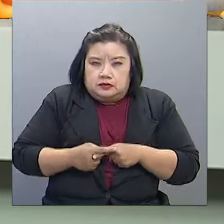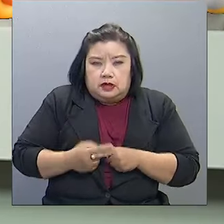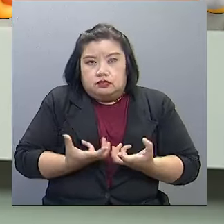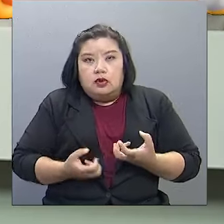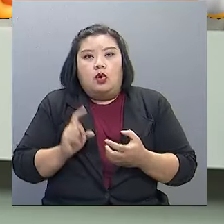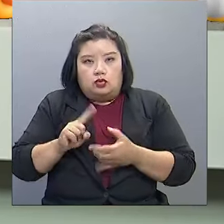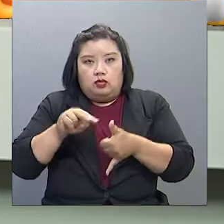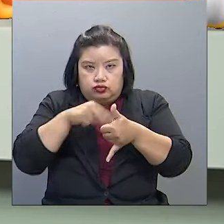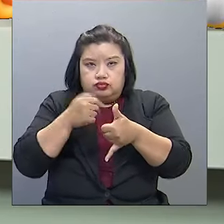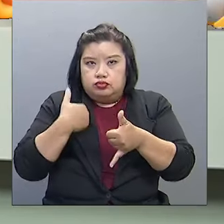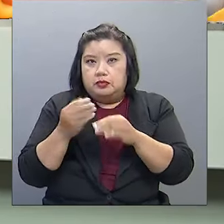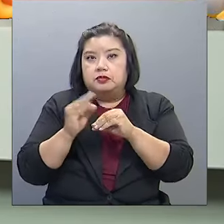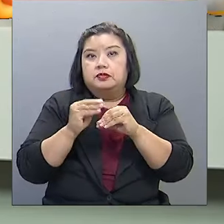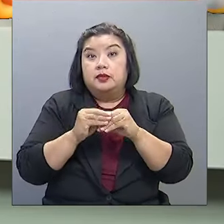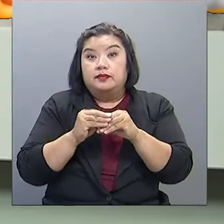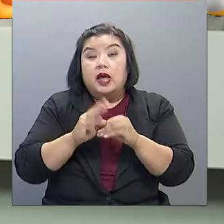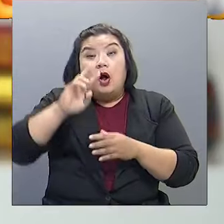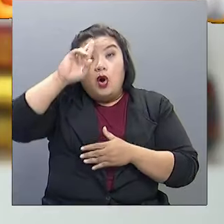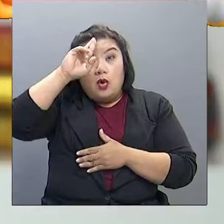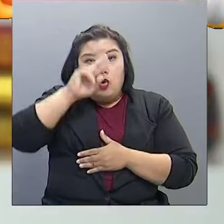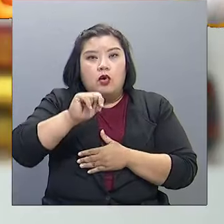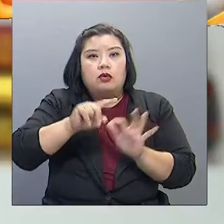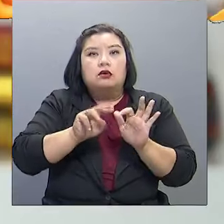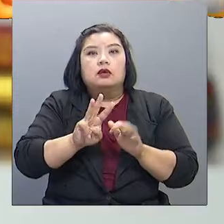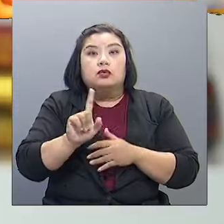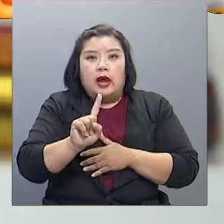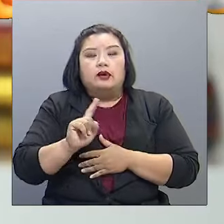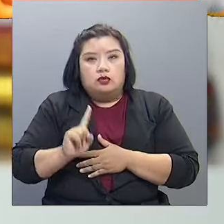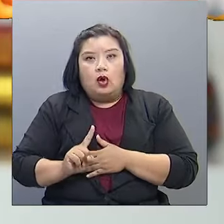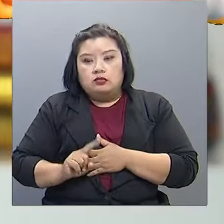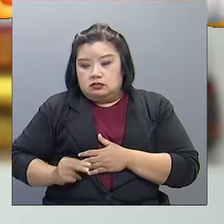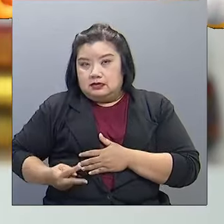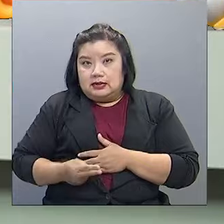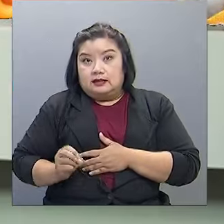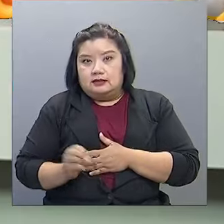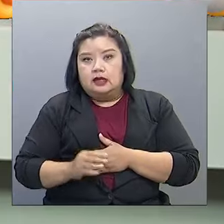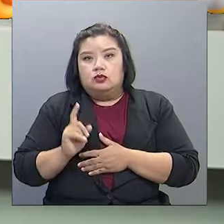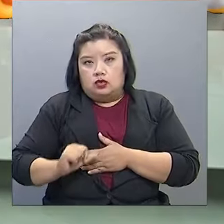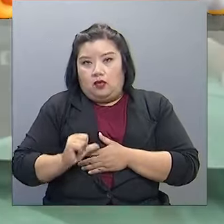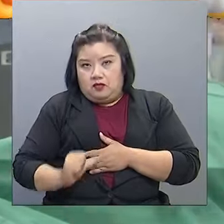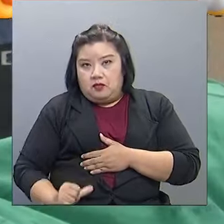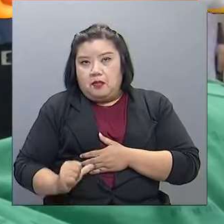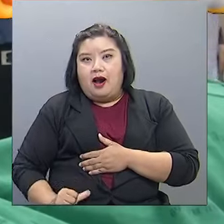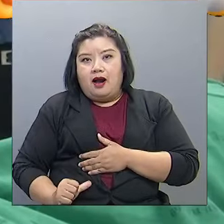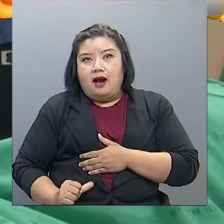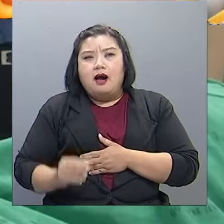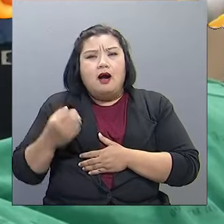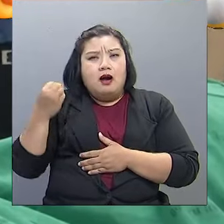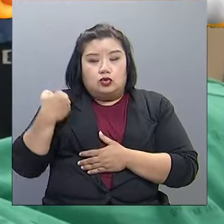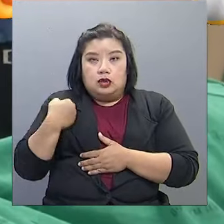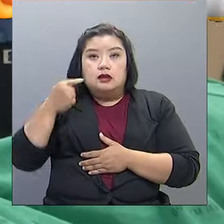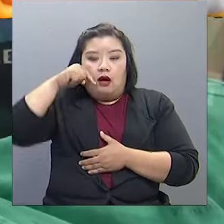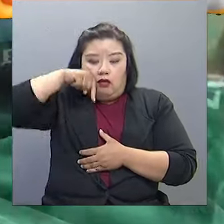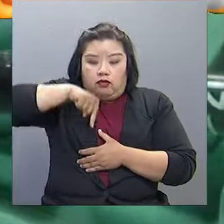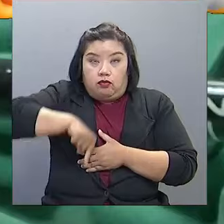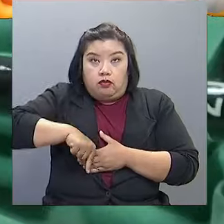การรักษาหลักของนิ้วถุงน้ำดีเลยก็คือการตัดถุงน้ำดีออกซึ่งเป็นการผ่าตัดนะครับสมัยนี้เป็นการส่องกล้องผ่าตัดนิ้วถุงน้ำดี